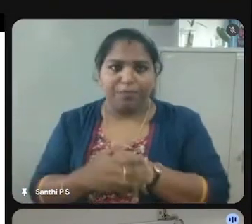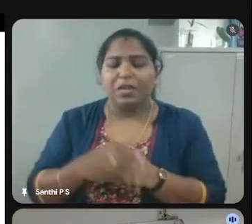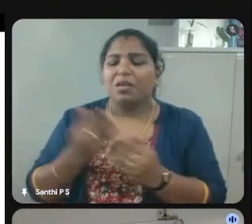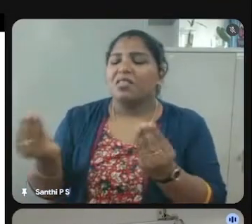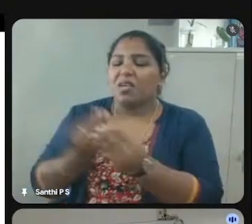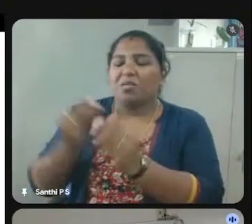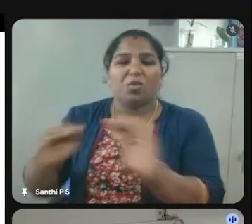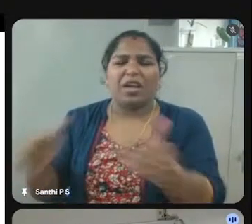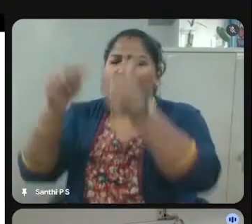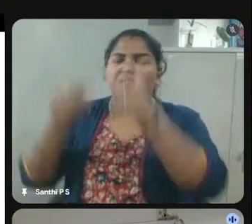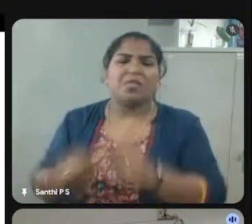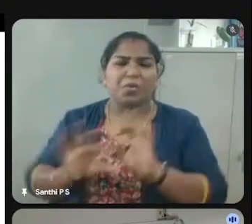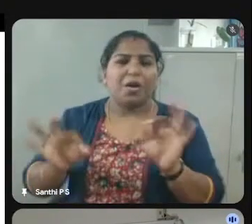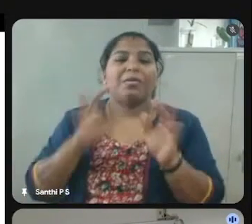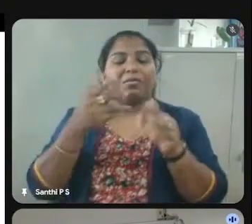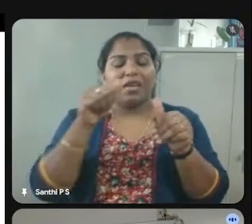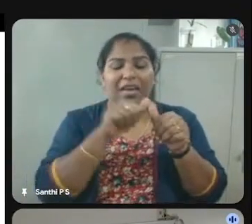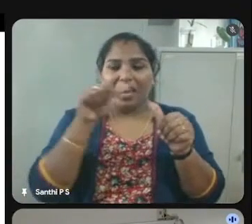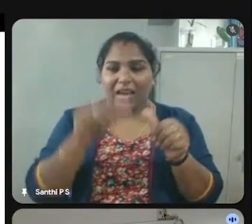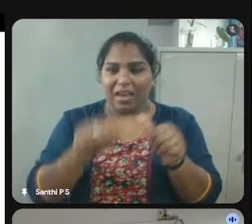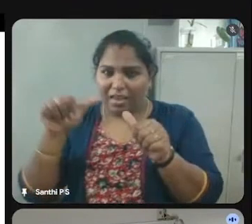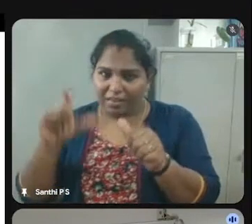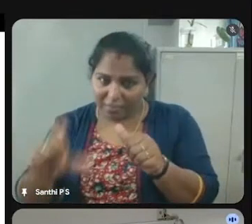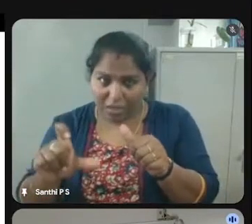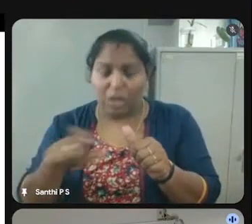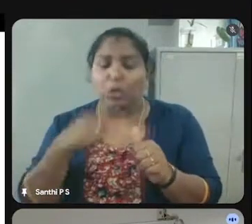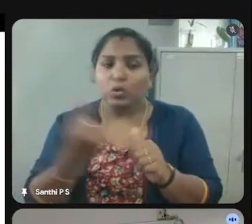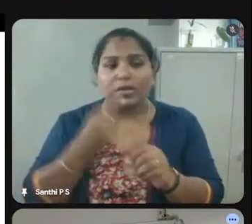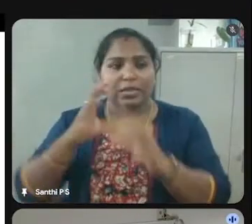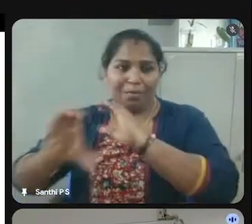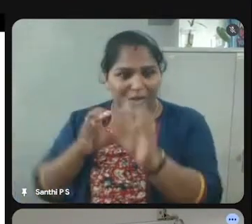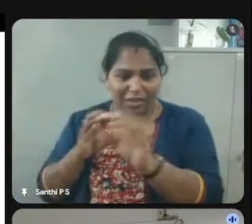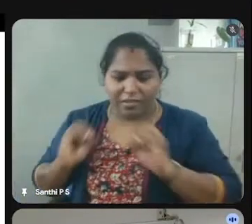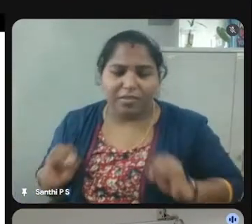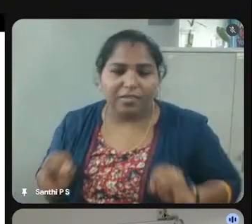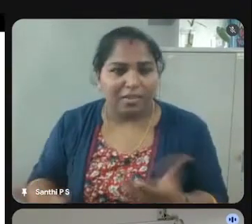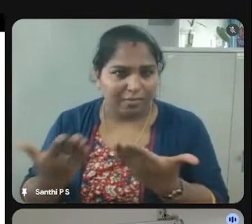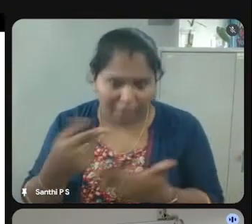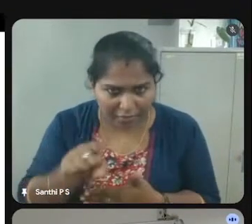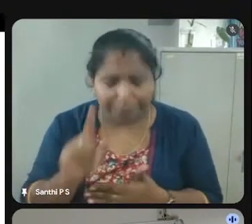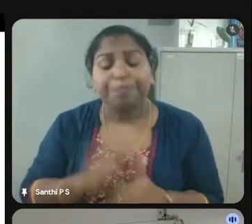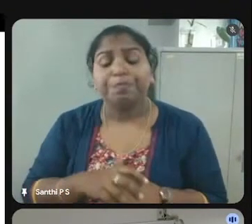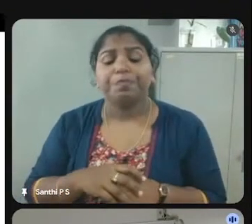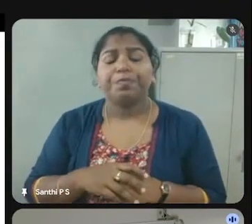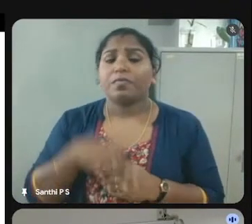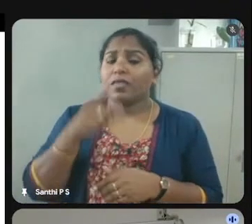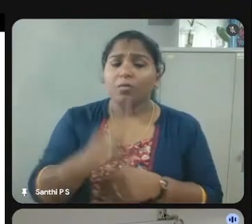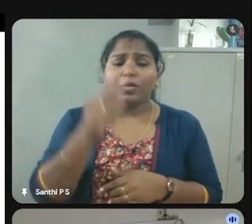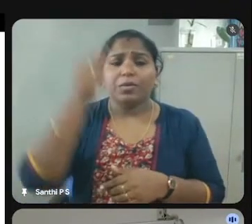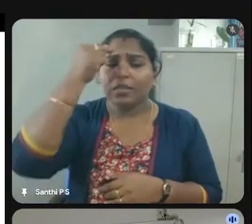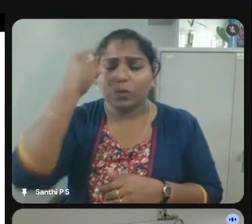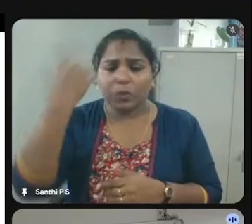ഇല്ലാത്ത കുഞ്ഞുങ്ങൾക്ക് AAC പോലുള്ള മാർഗങ്ങൾ വഴി ഓരോ ചിട്ടകൾ കൊടുക്കുന്നതൊക്കെ നമ്മൾ കാണുന്നുണ്ട്. അപ്പോൾ അങ്ങനെയുള്ള രീതിയിൽ നമ്മൾ ഓരോ